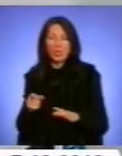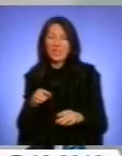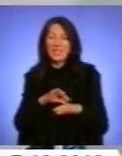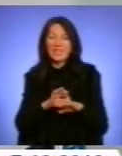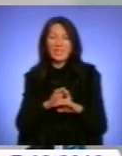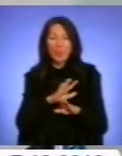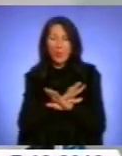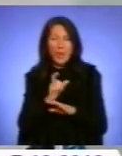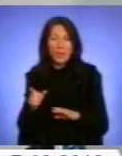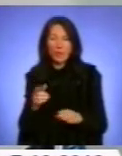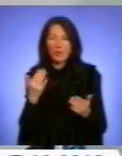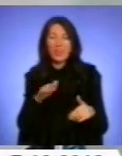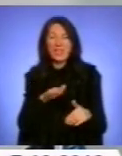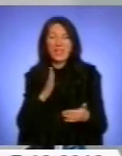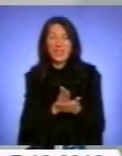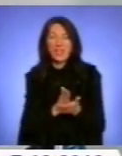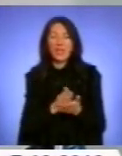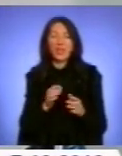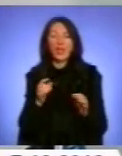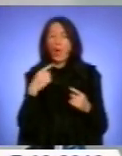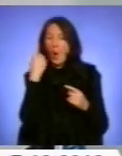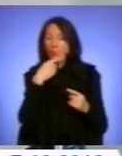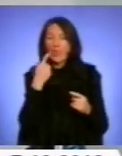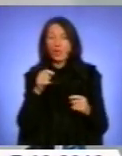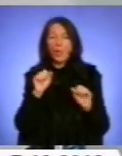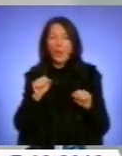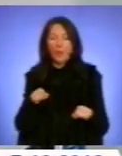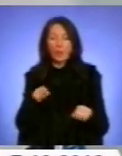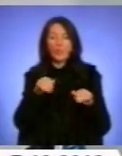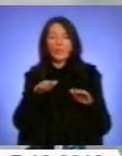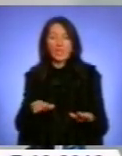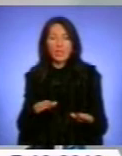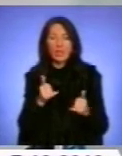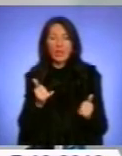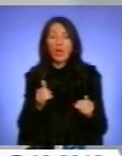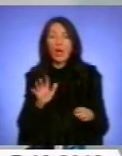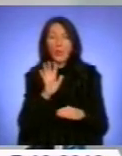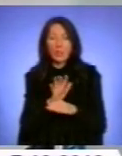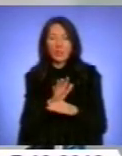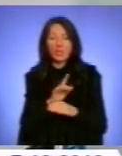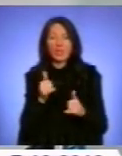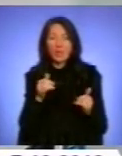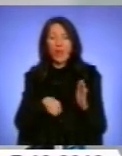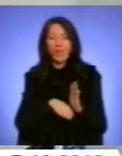є суб'єктом права, тому рішення про призначення тіла для отримання вищої користі